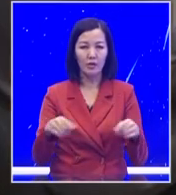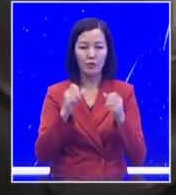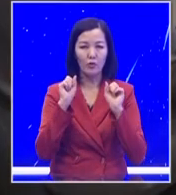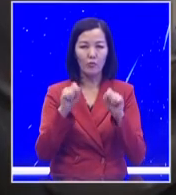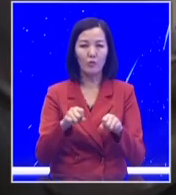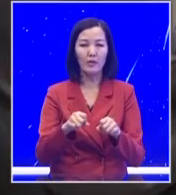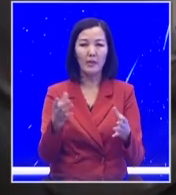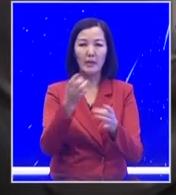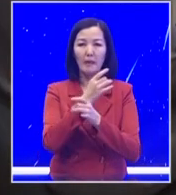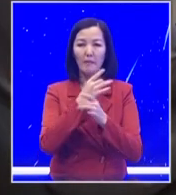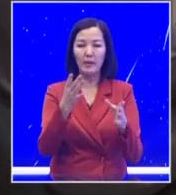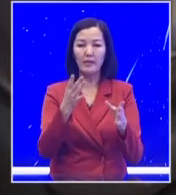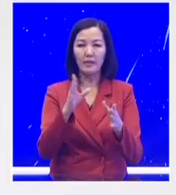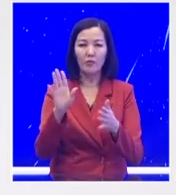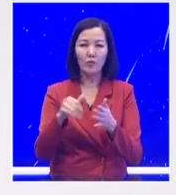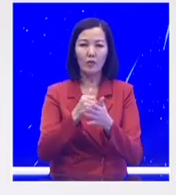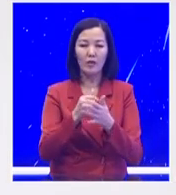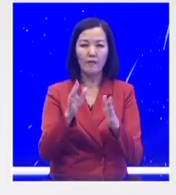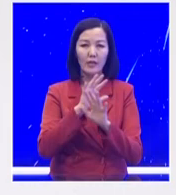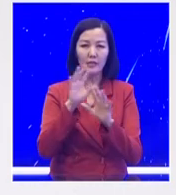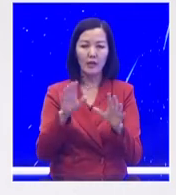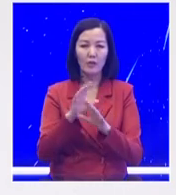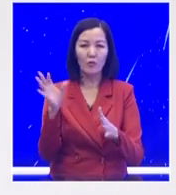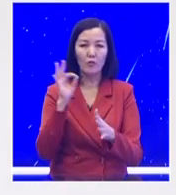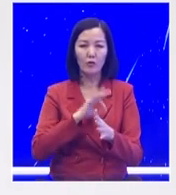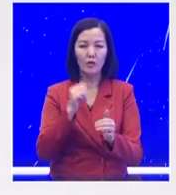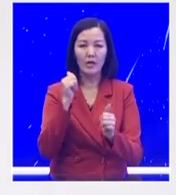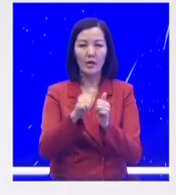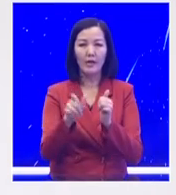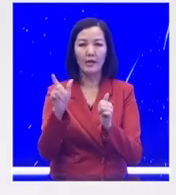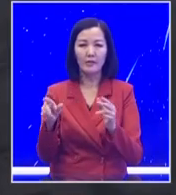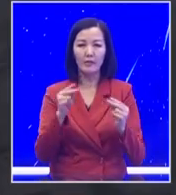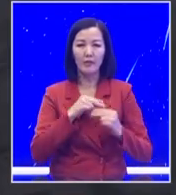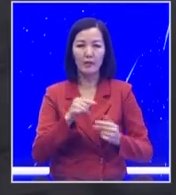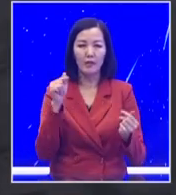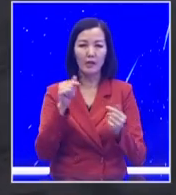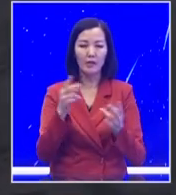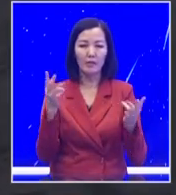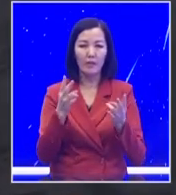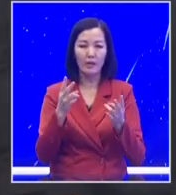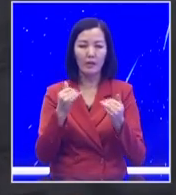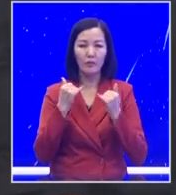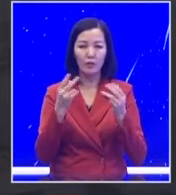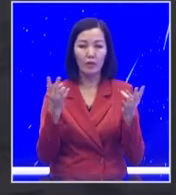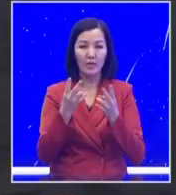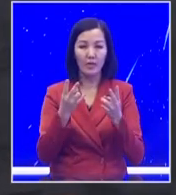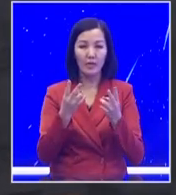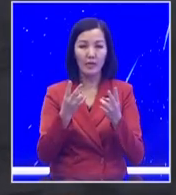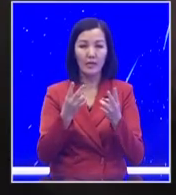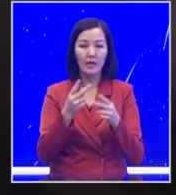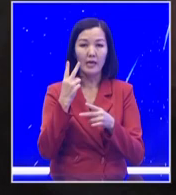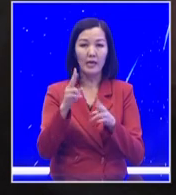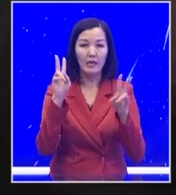Мәдениет кез келген ұлттың мәйегі, ал оны сақтауға үлес қосып жүрген әр азаматтың еңбегі лайықты бағалануы керек. Жоғарыда айтқан қос